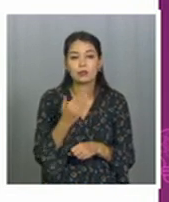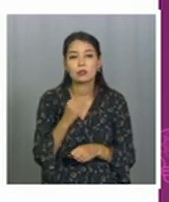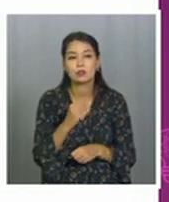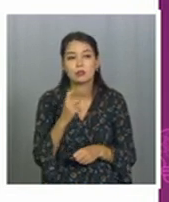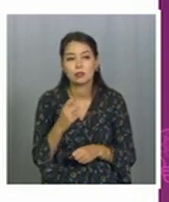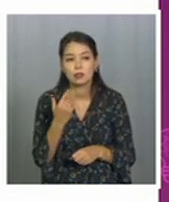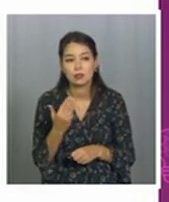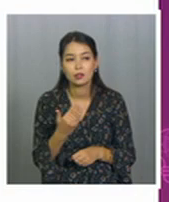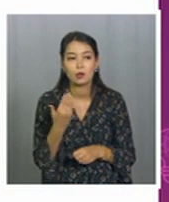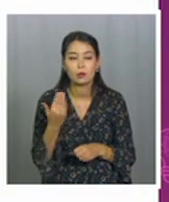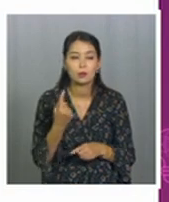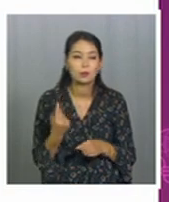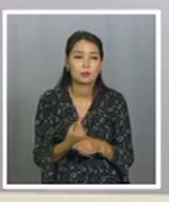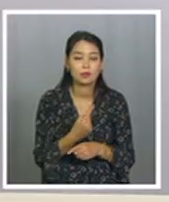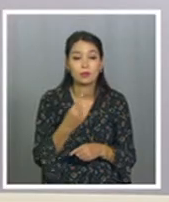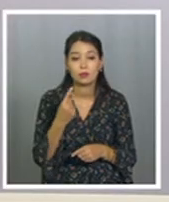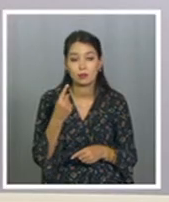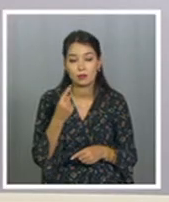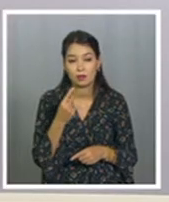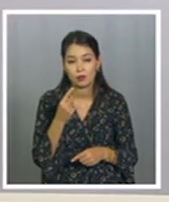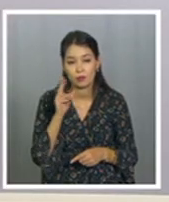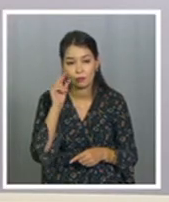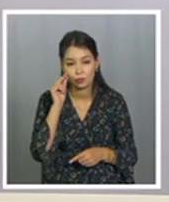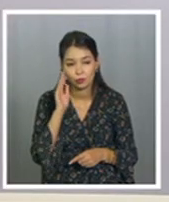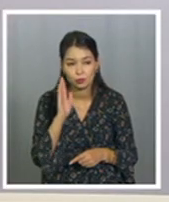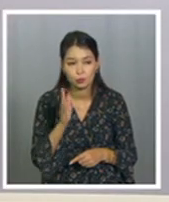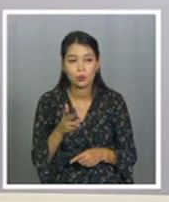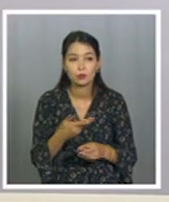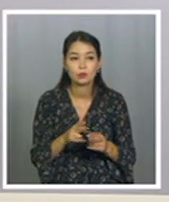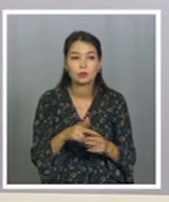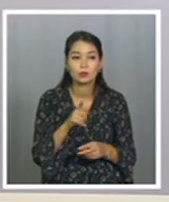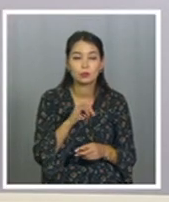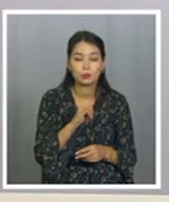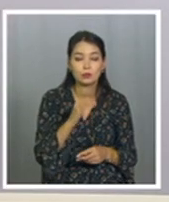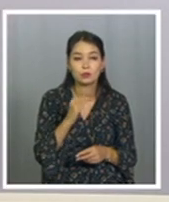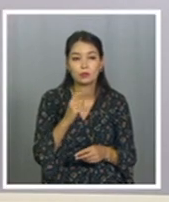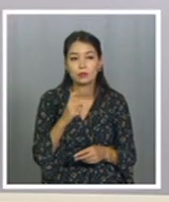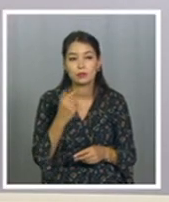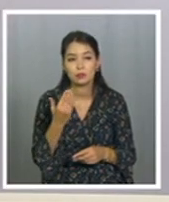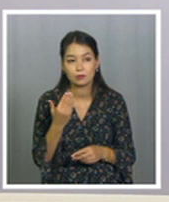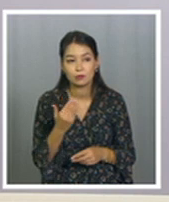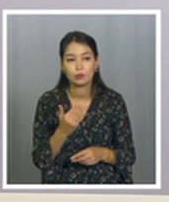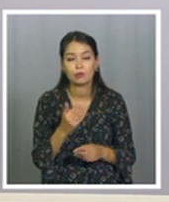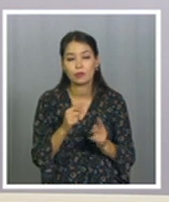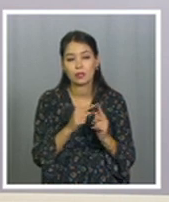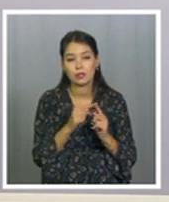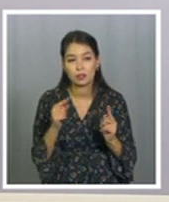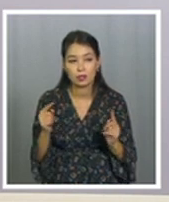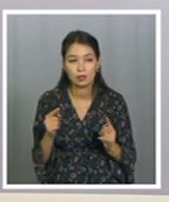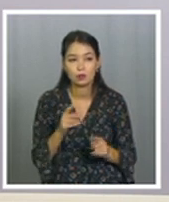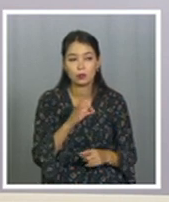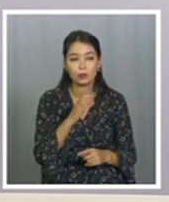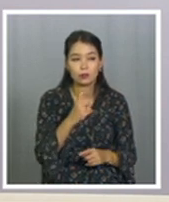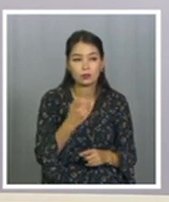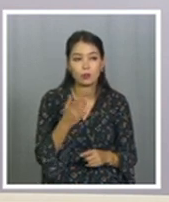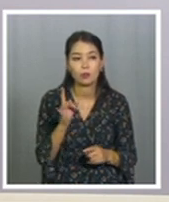алғашқы функциясы болсын. Онда, Y-тен X-тен F функциясының графигімен, OX